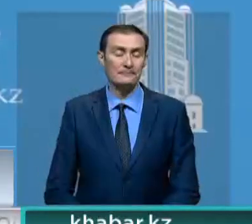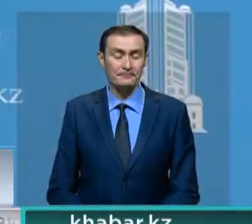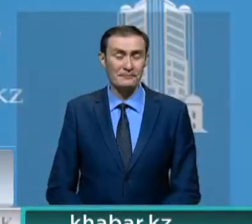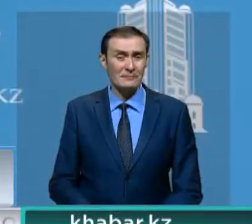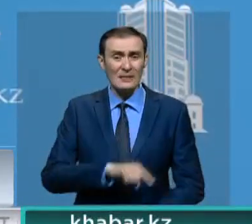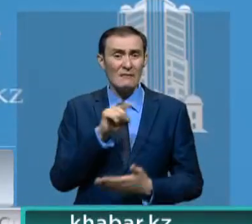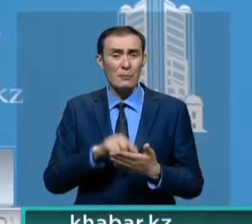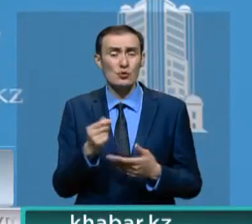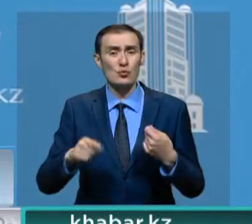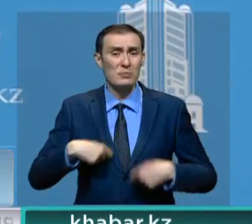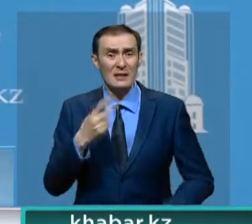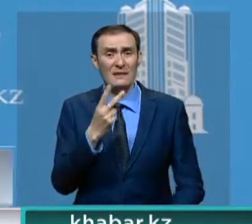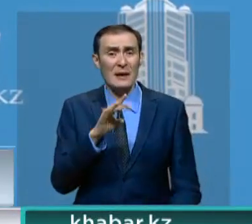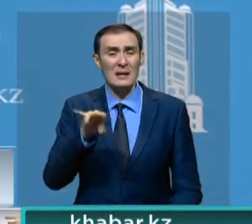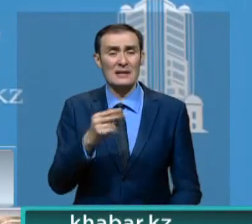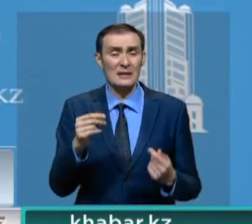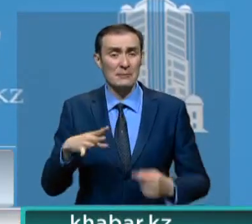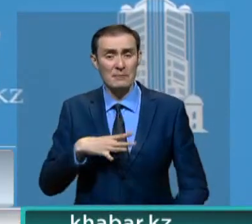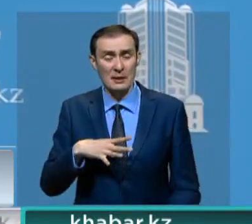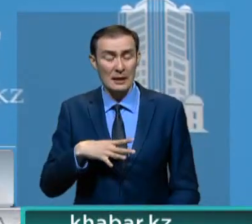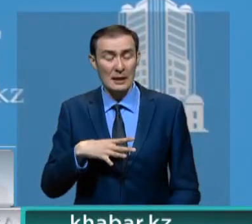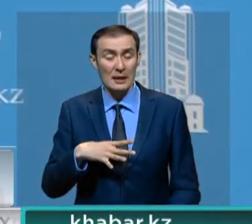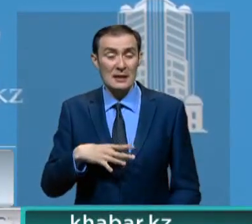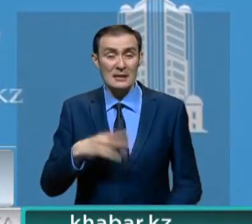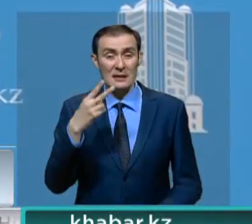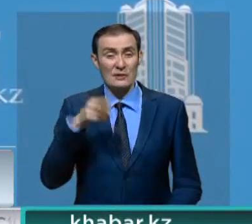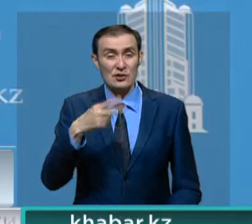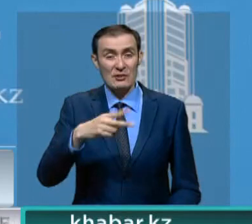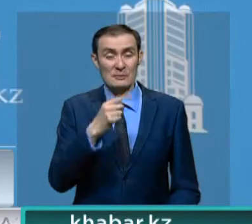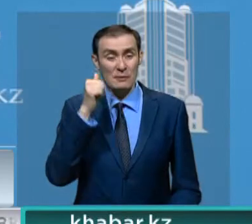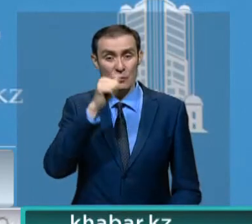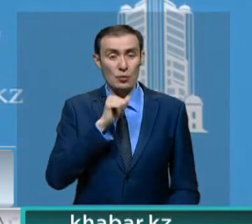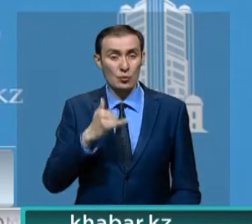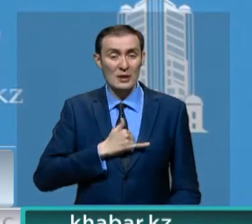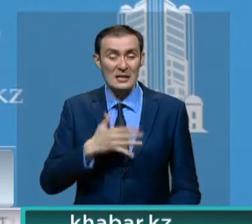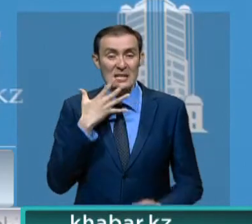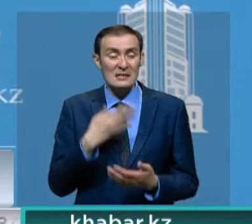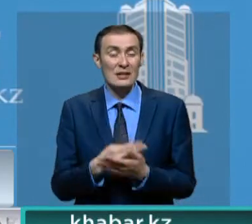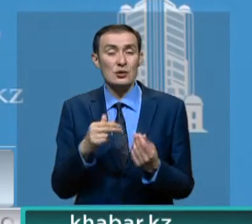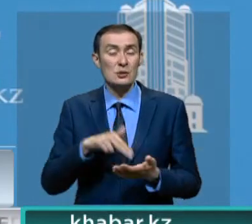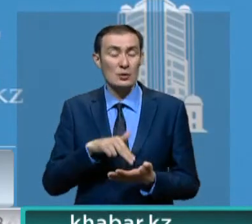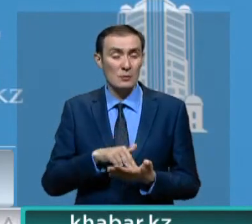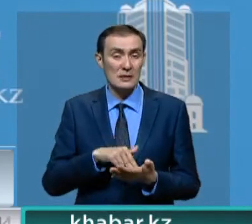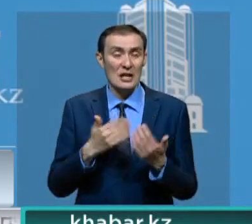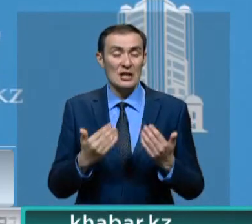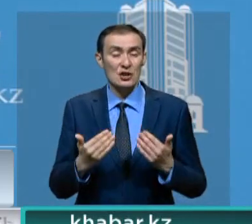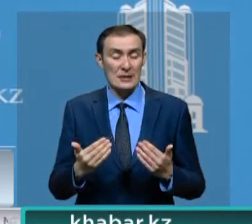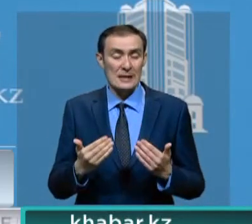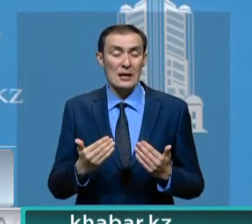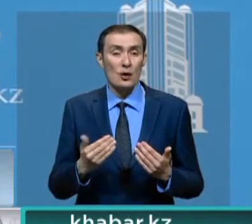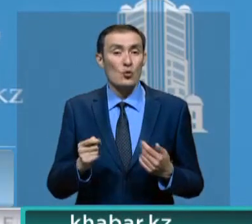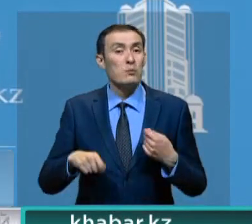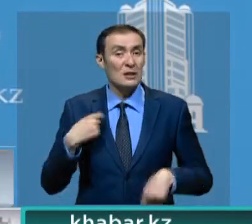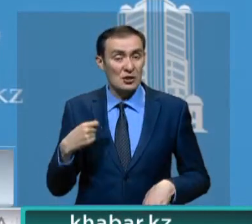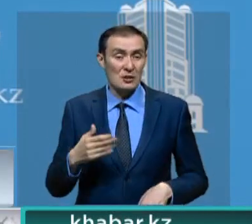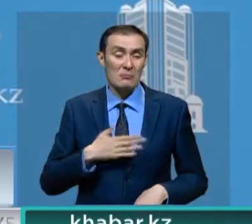Вопрос убытка 162 миллиарда тенге было сгенерировано за 2021 год, потому что внутренние цены у нас